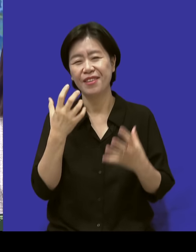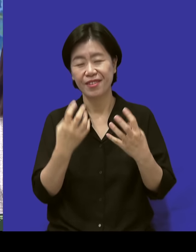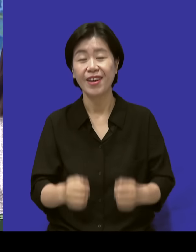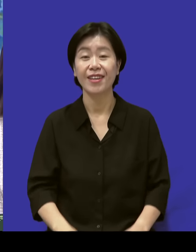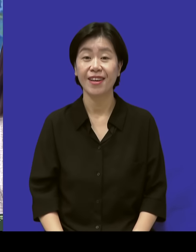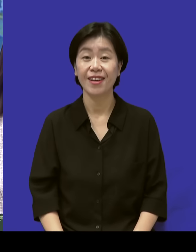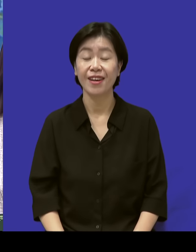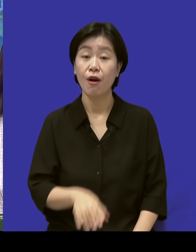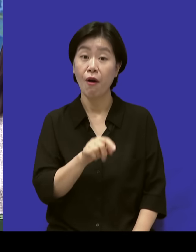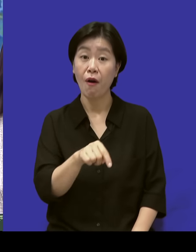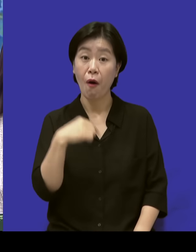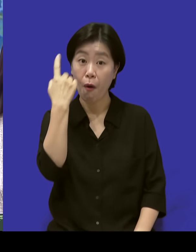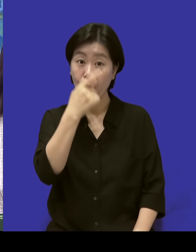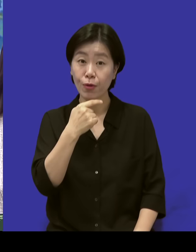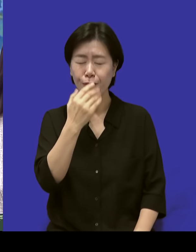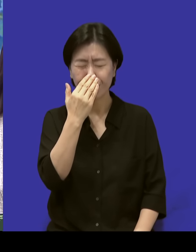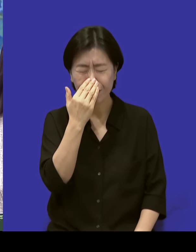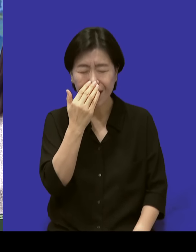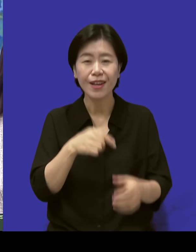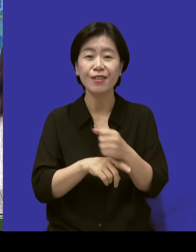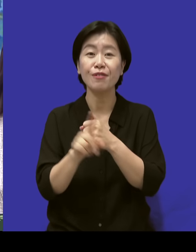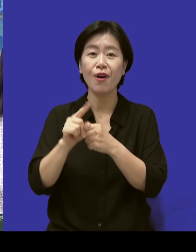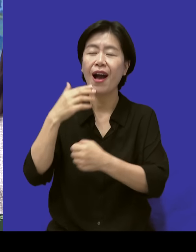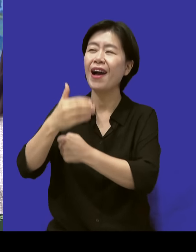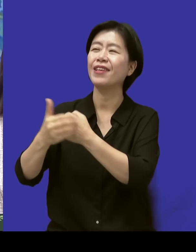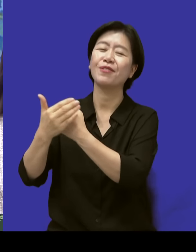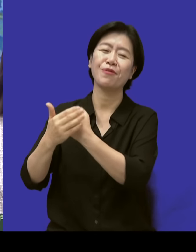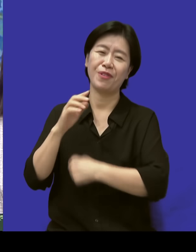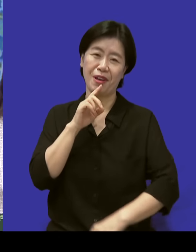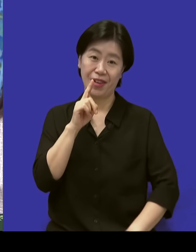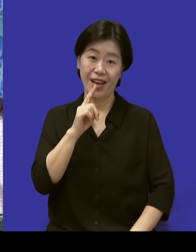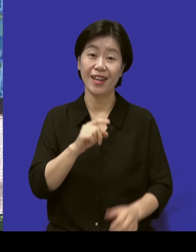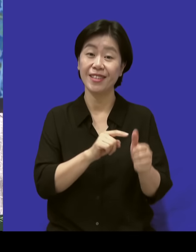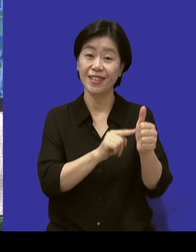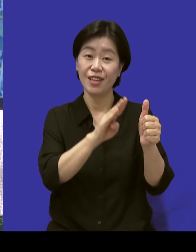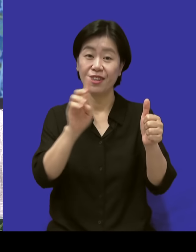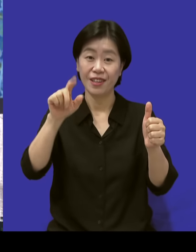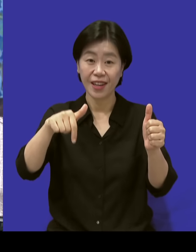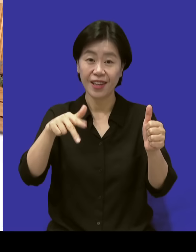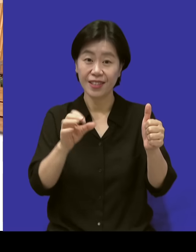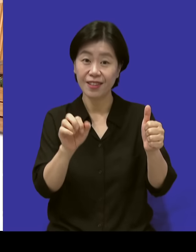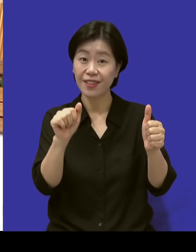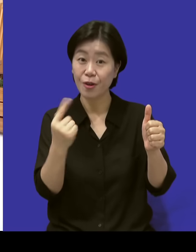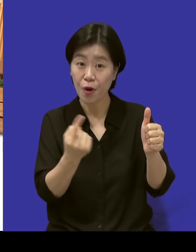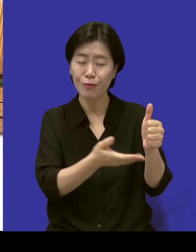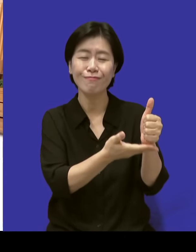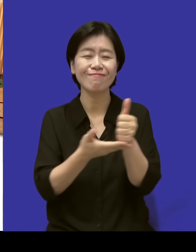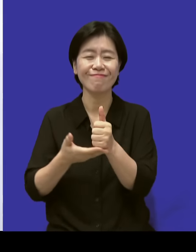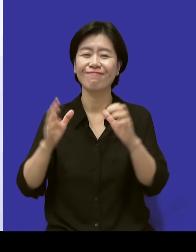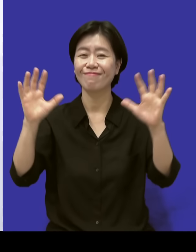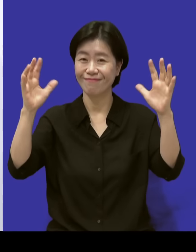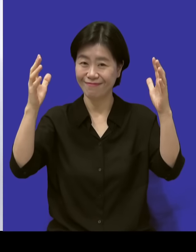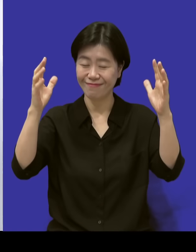만드는 분은 바로 하나님이라고 말씀하시는 분인데요. 네. 박정호 교도관님을 모셔보겠습니다. 어서 오세요.